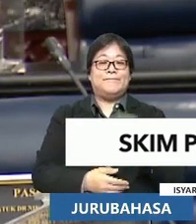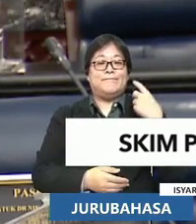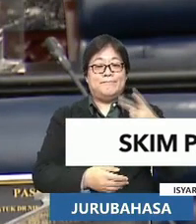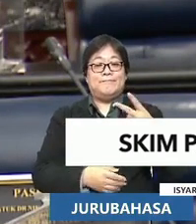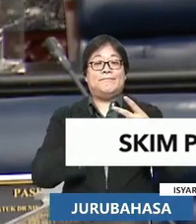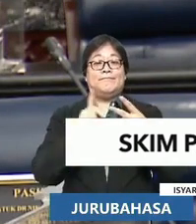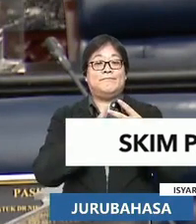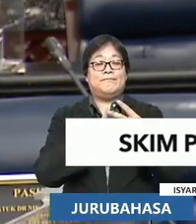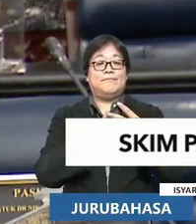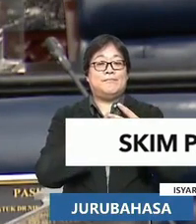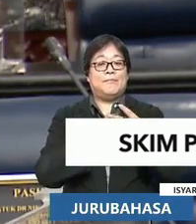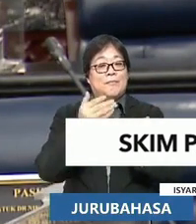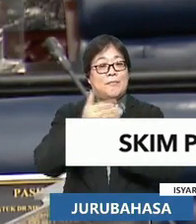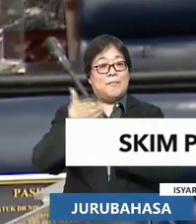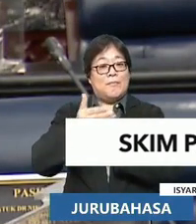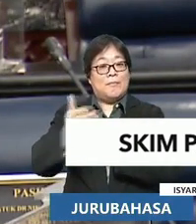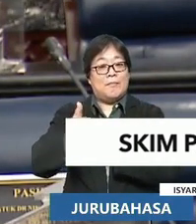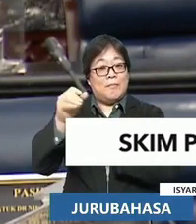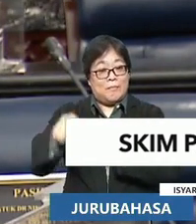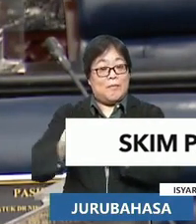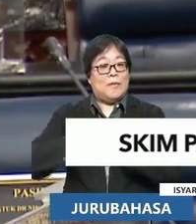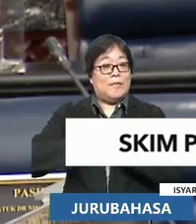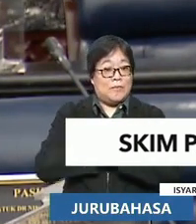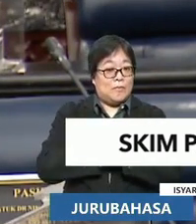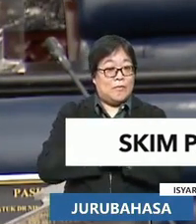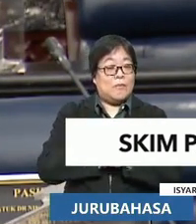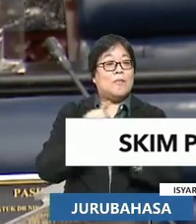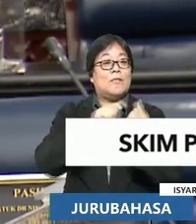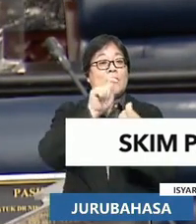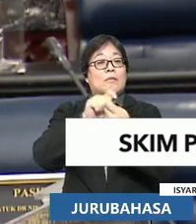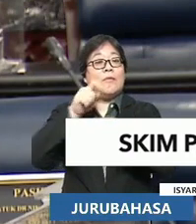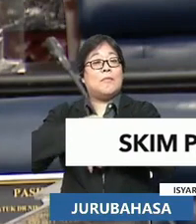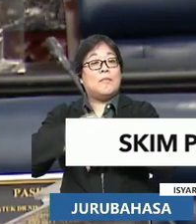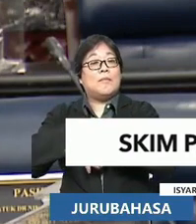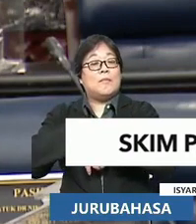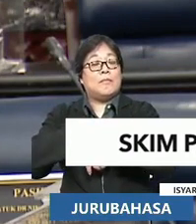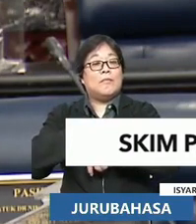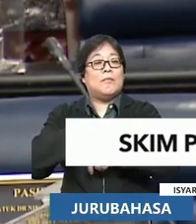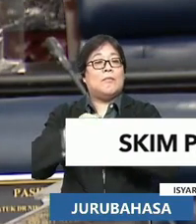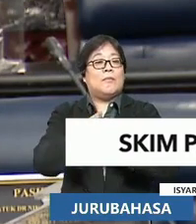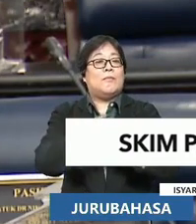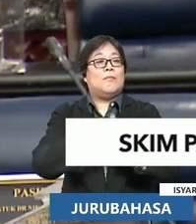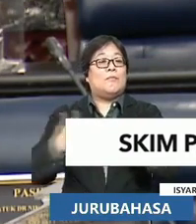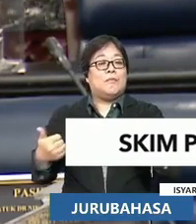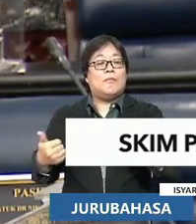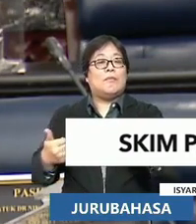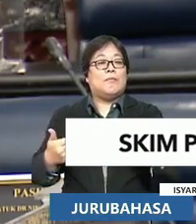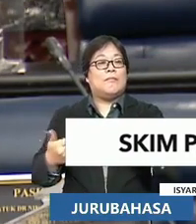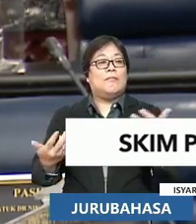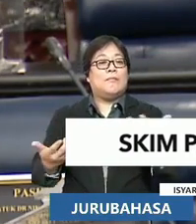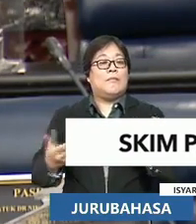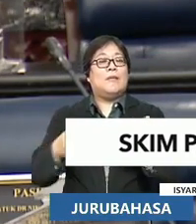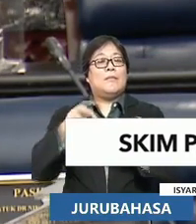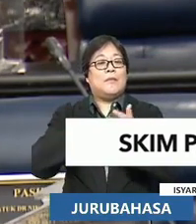kita ke pastikan juga pembayaran angsuran ini boleh dibuat secara penuh dan tepat pada masa yang disetujui bagi mengelakkan seperti yang